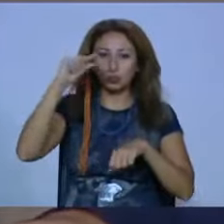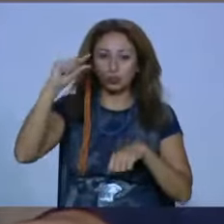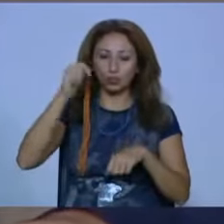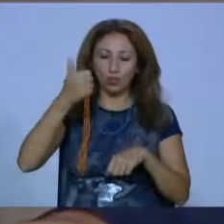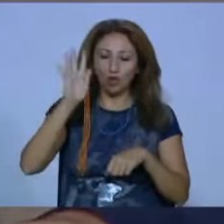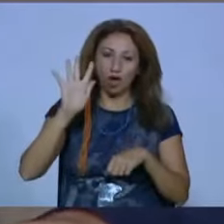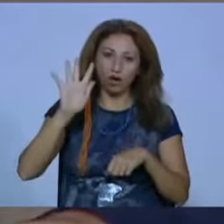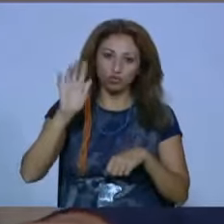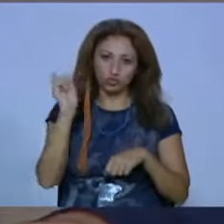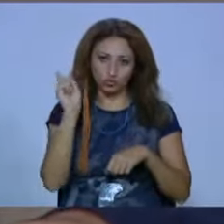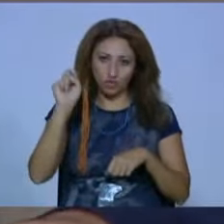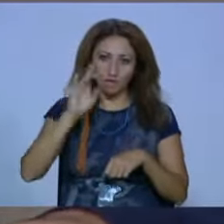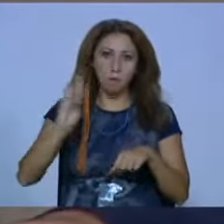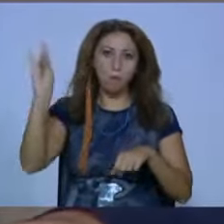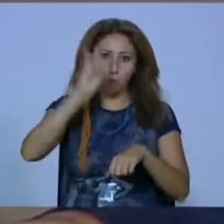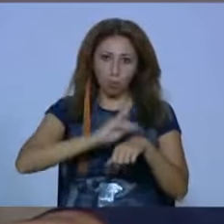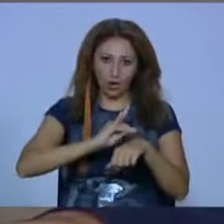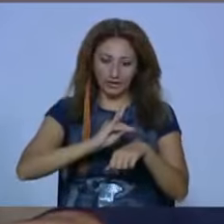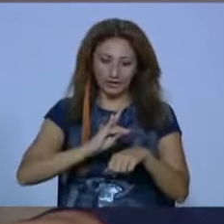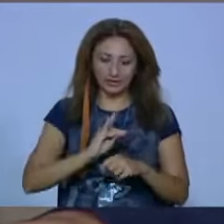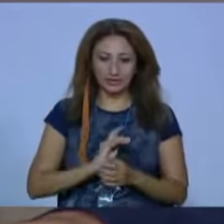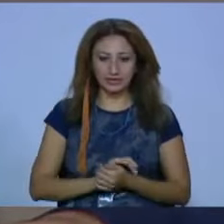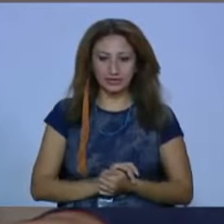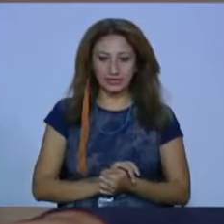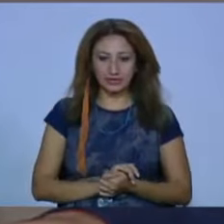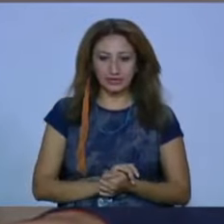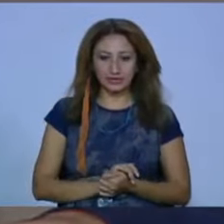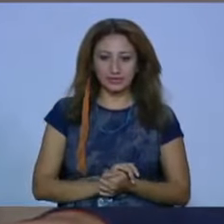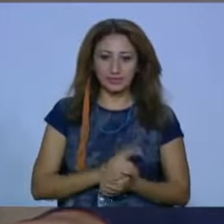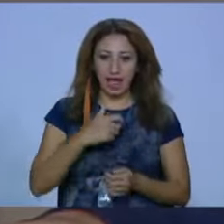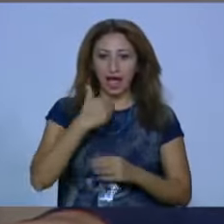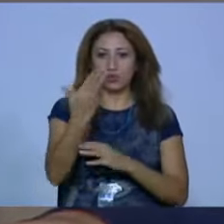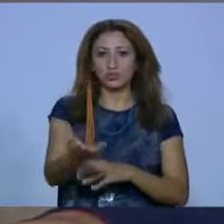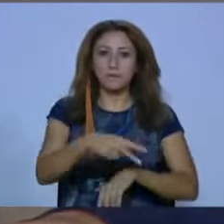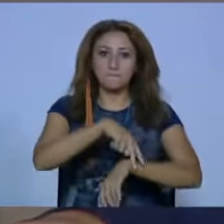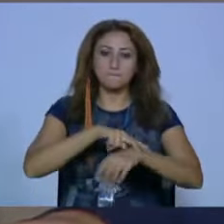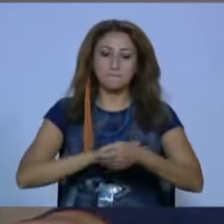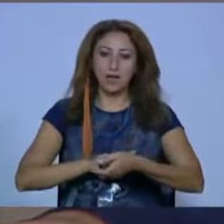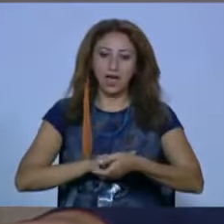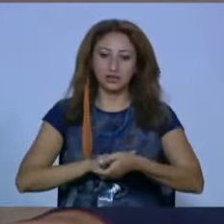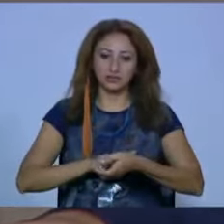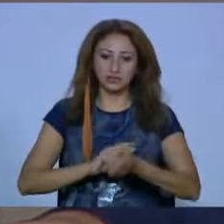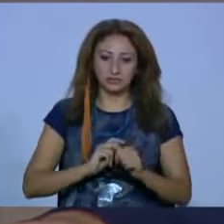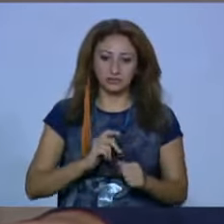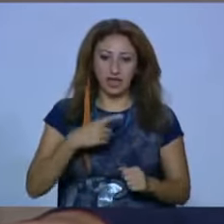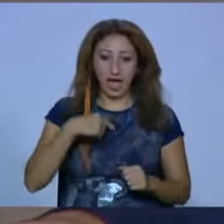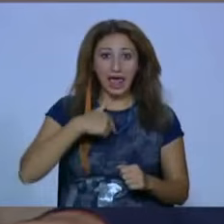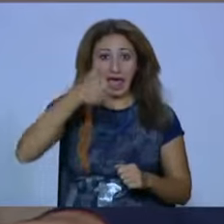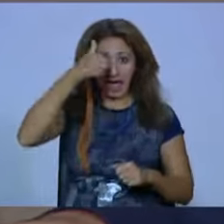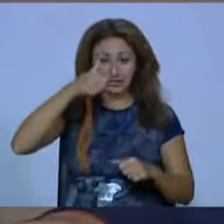زكي كان معيد في المعهد، فقال له انا عايز اقدم معهد، فقال له بص انا هوديك لواحد